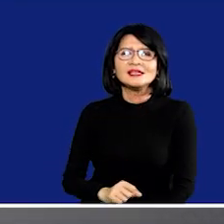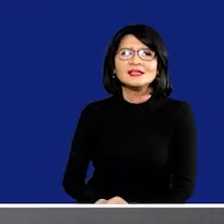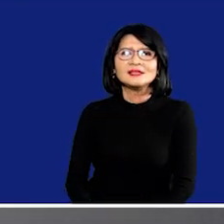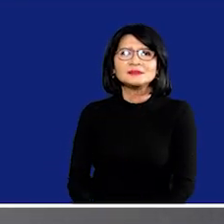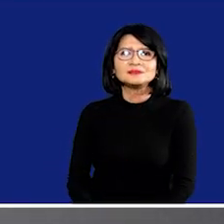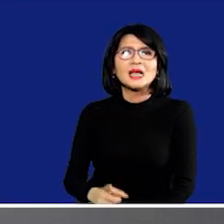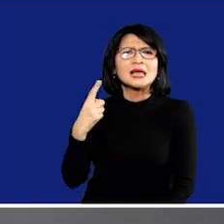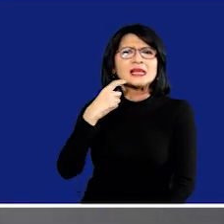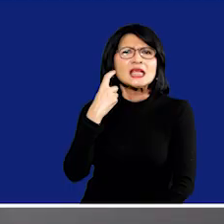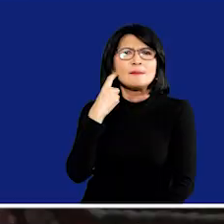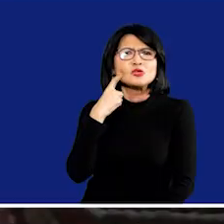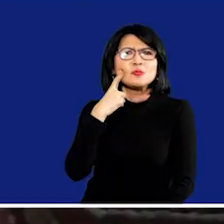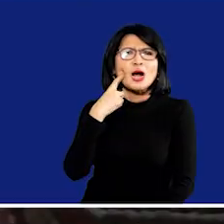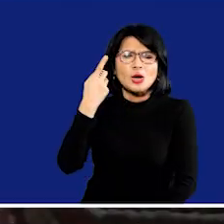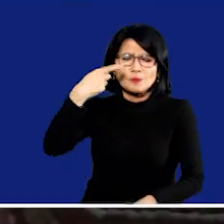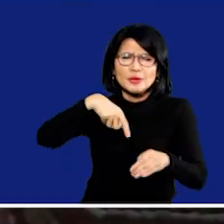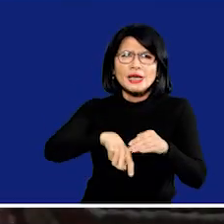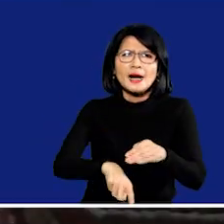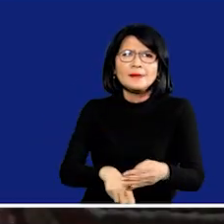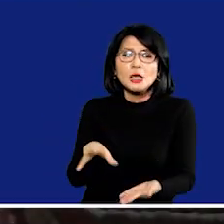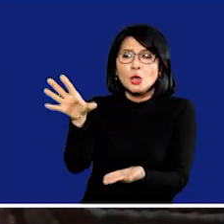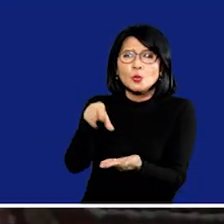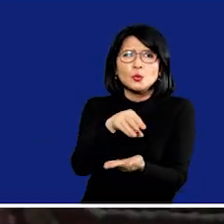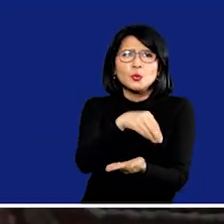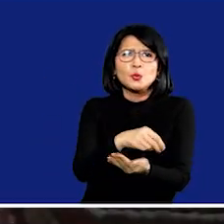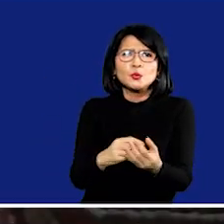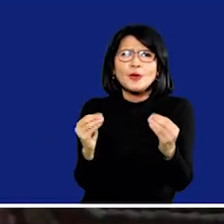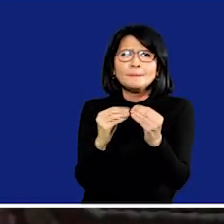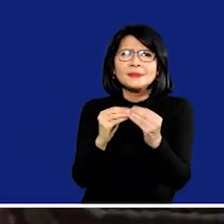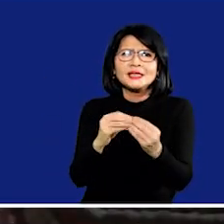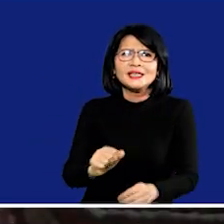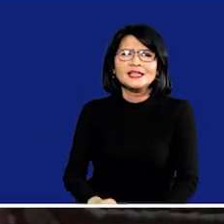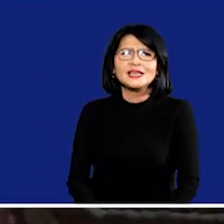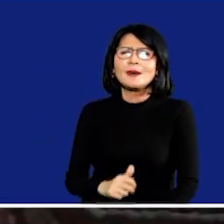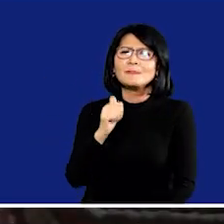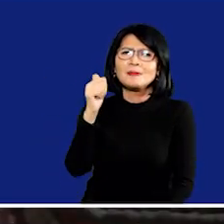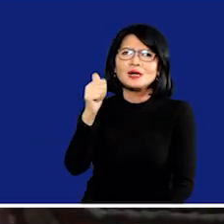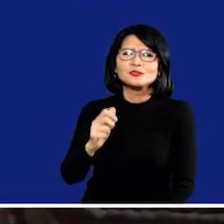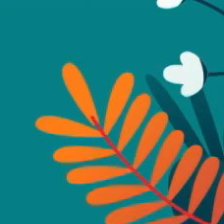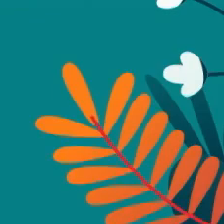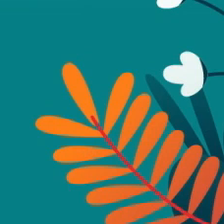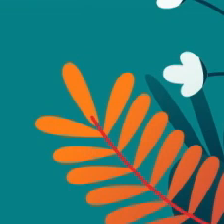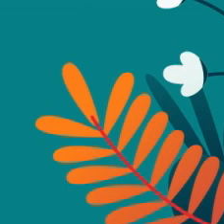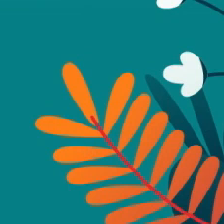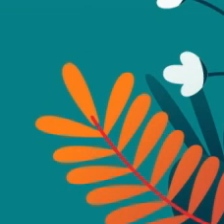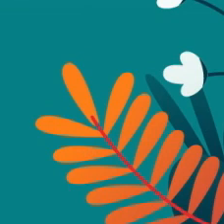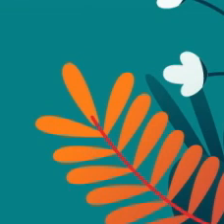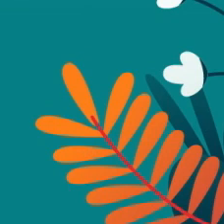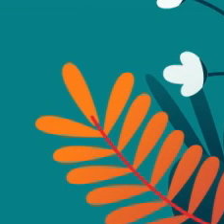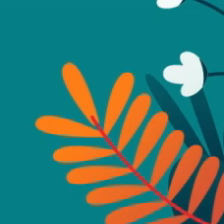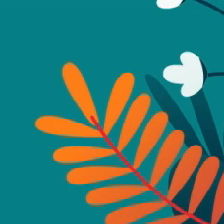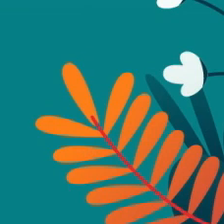dari itu saya mencoba untuk mendalami, dan dalam pengumpulan karya saya mencoba bagaimana saya mengumpulkan karya yang terbaik.